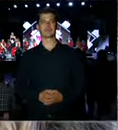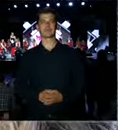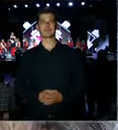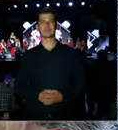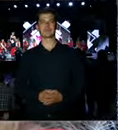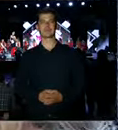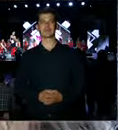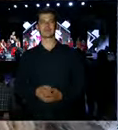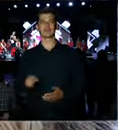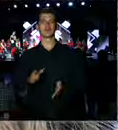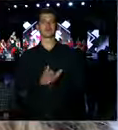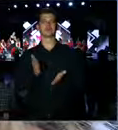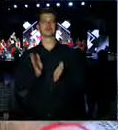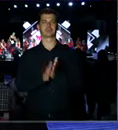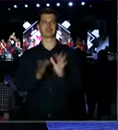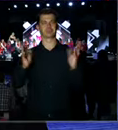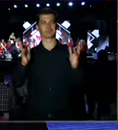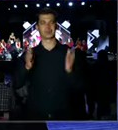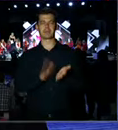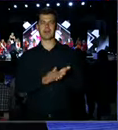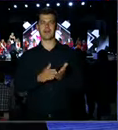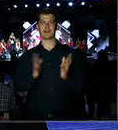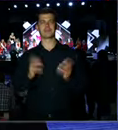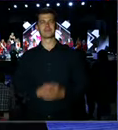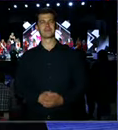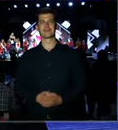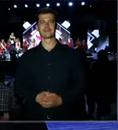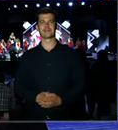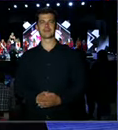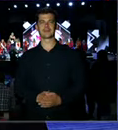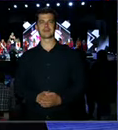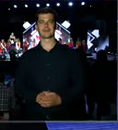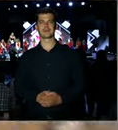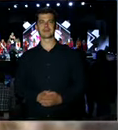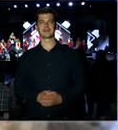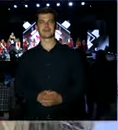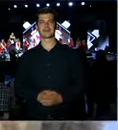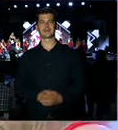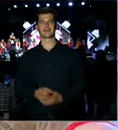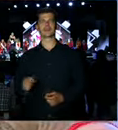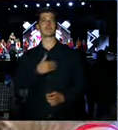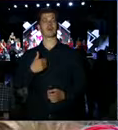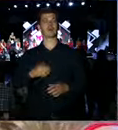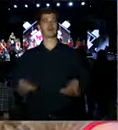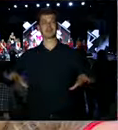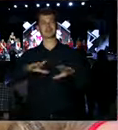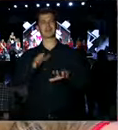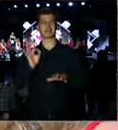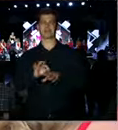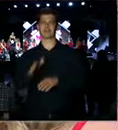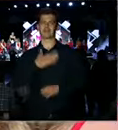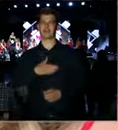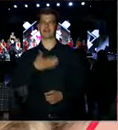Polska... Wielkie brawa. Dziękuję. Polska gościnność na pewno im się spodoba i myślę,